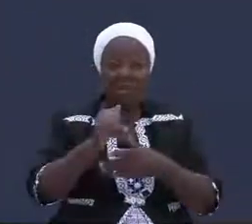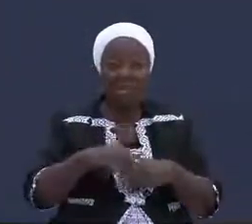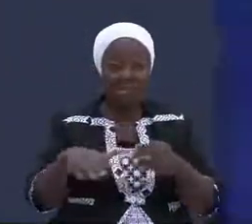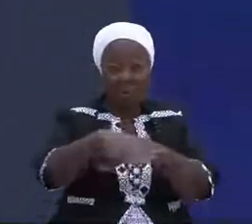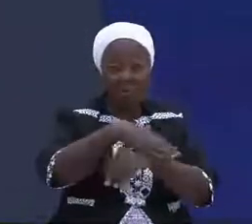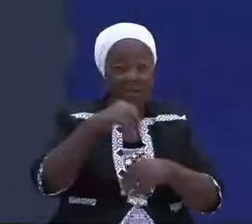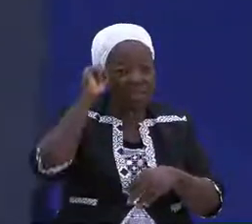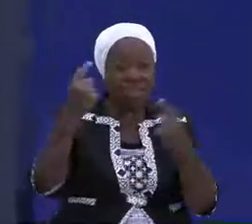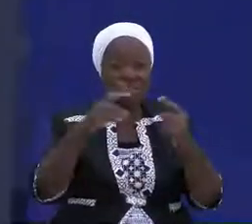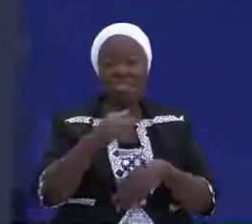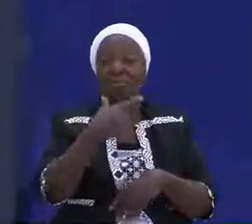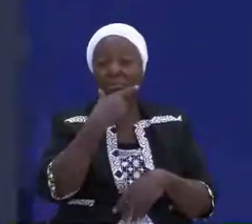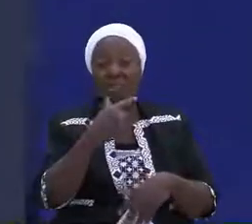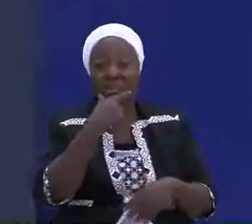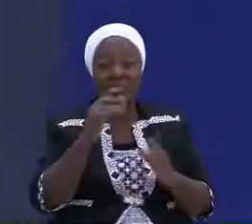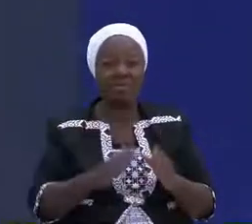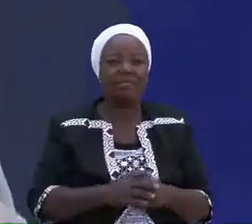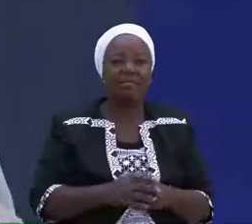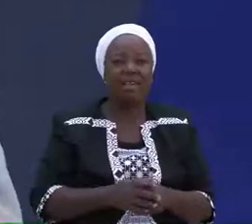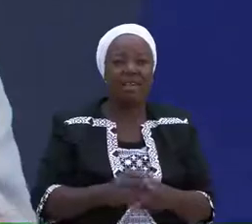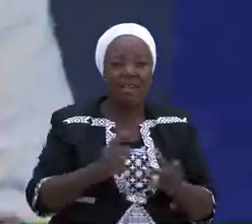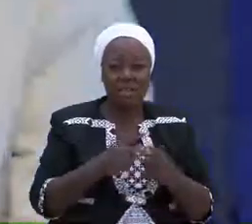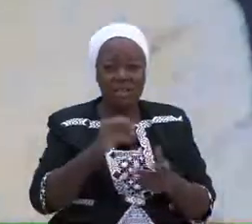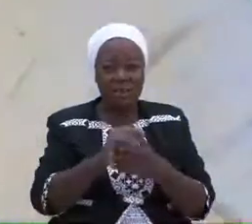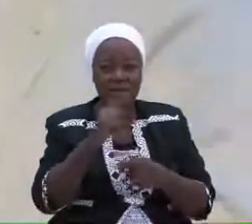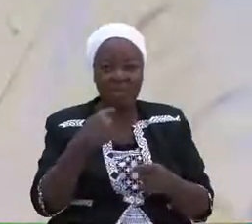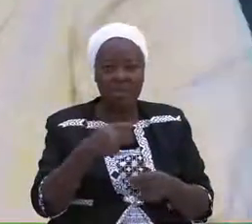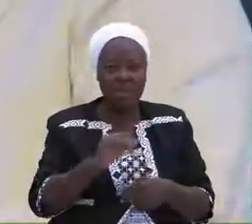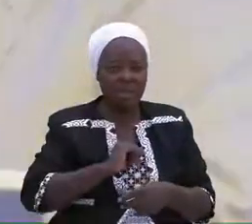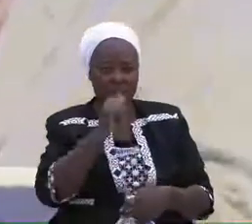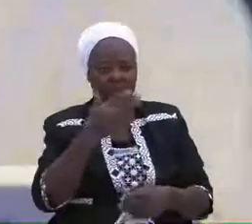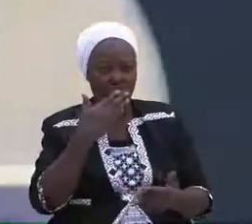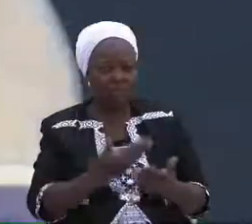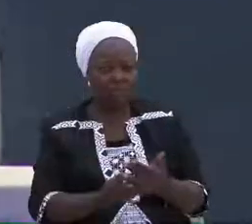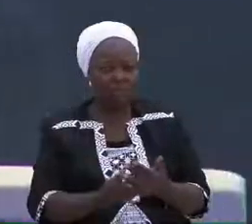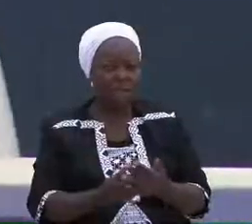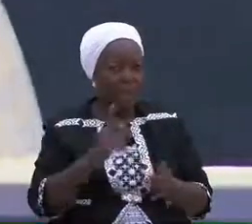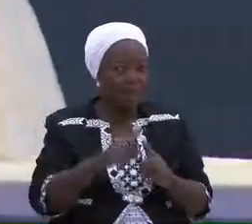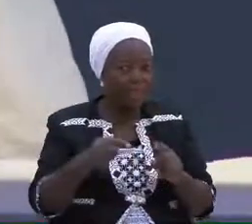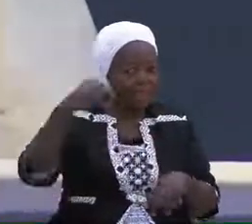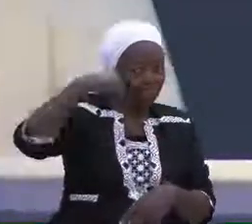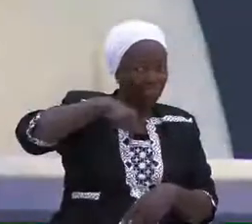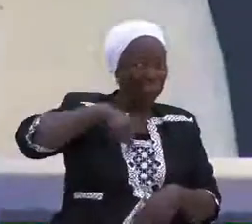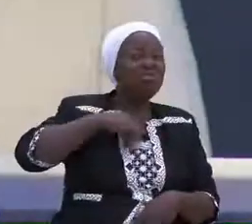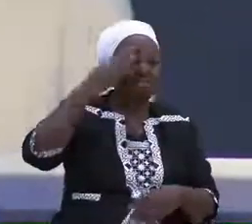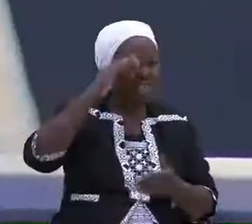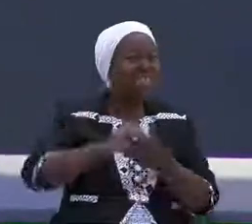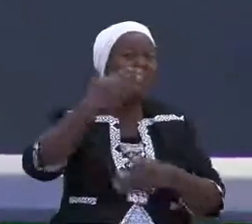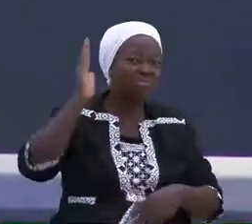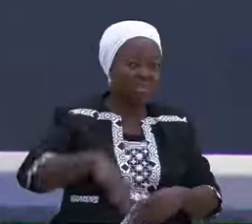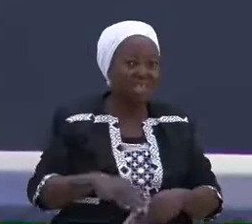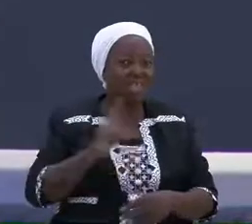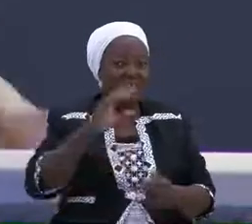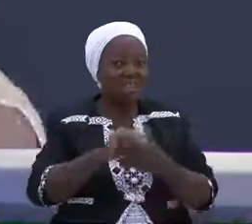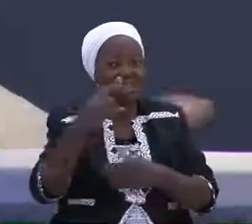c'est un hypocrite, un prétentieux. Il dit, je suis bon, mais sa conscience sait qu'il est mauvais. Celui qui dit, je